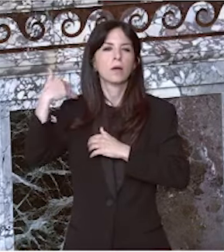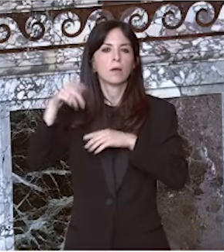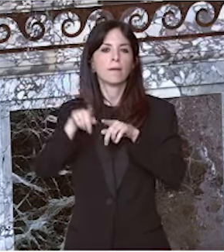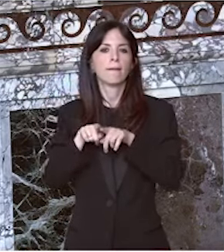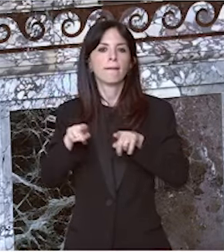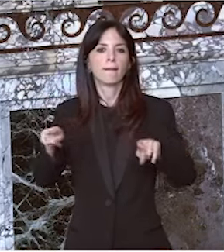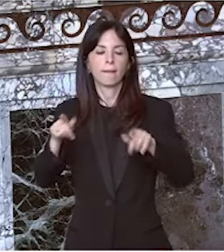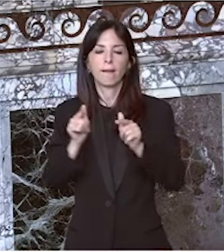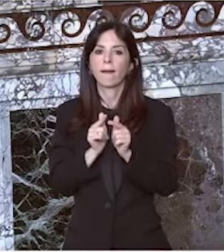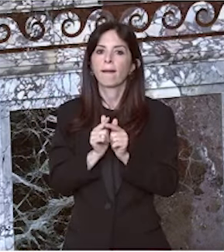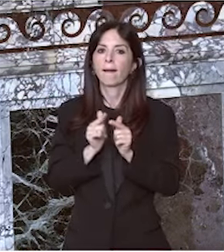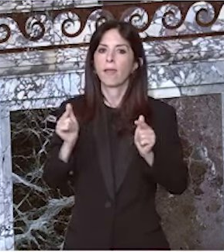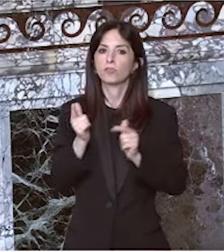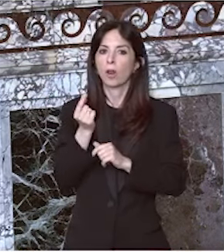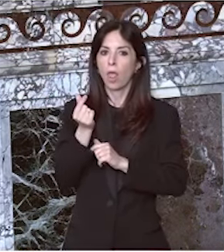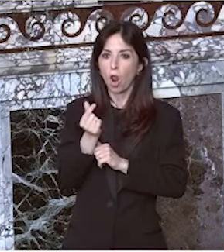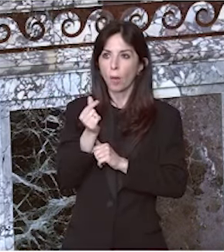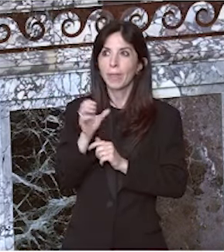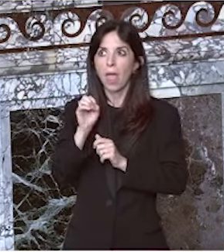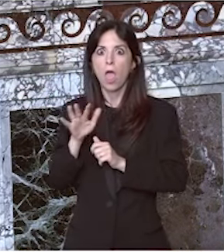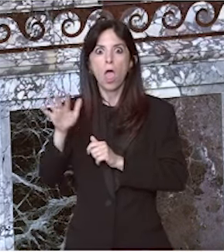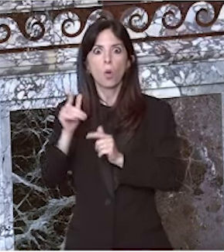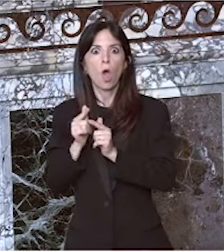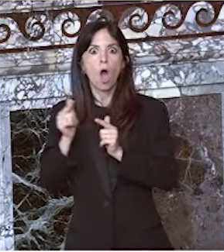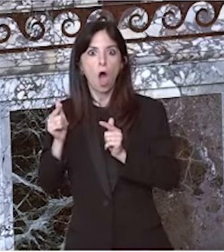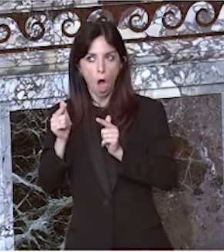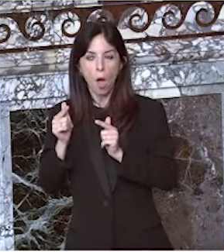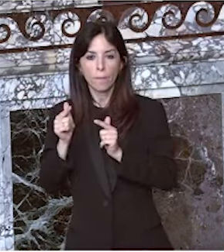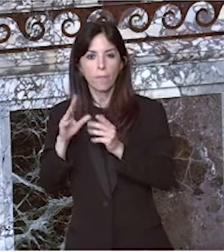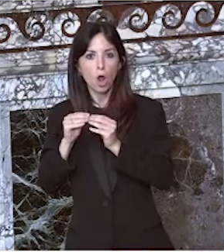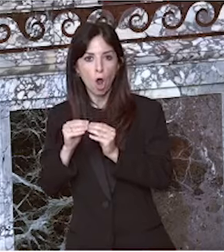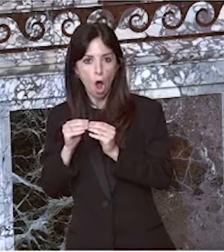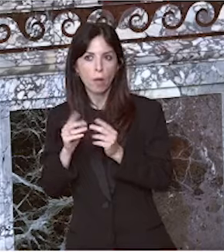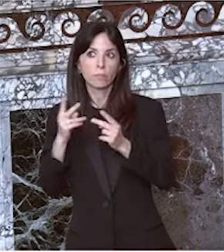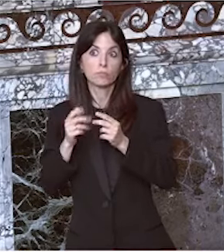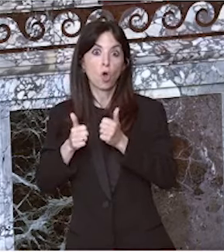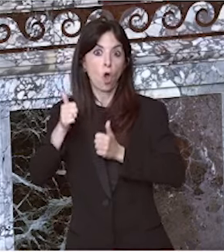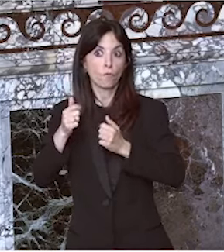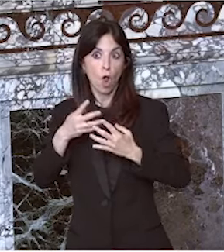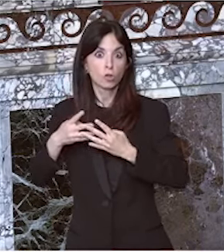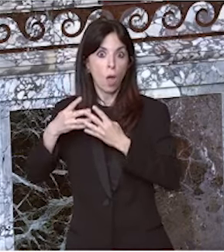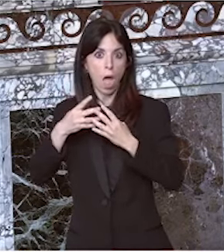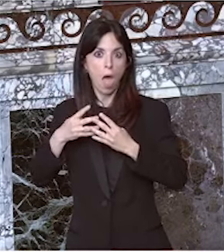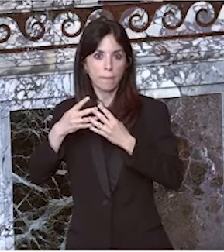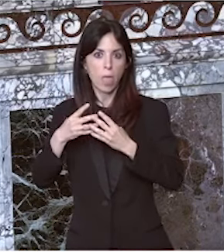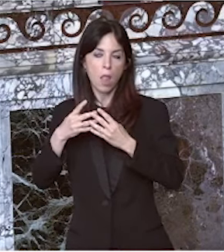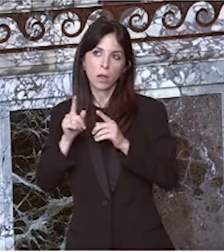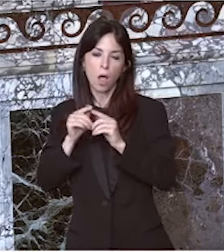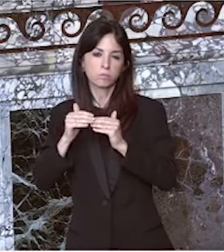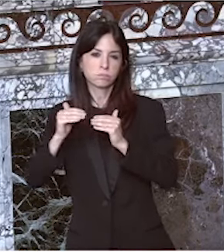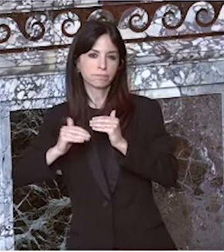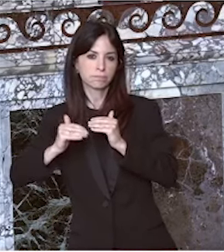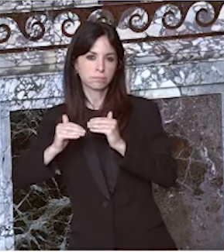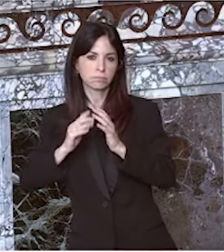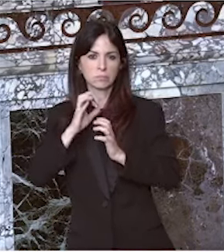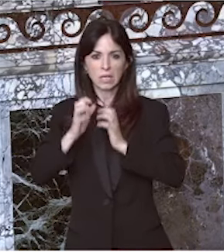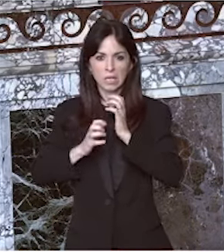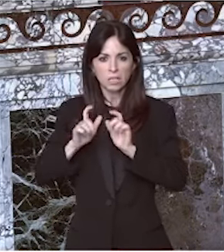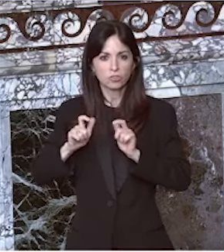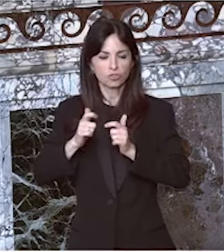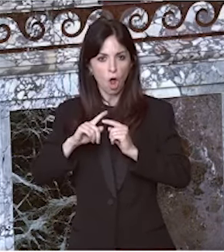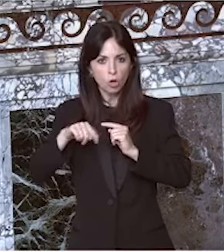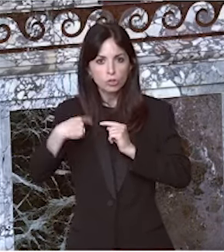della nostra economia e quella del resto dell'Europa, che pure non brillava nel confronto con gli Stati Uniti. Crisi e shock